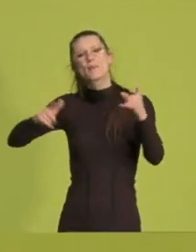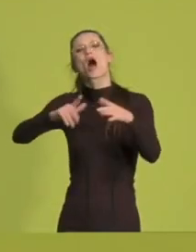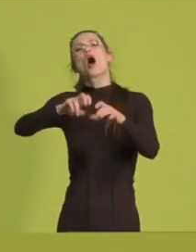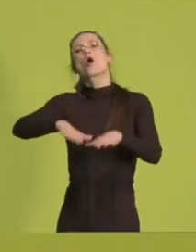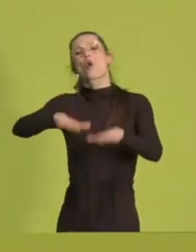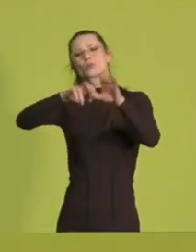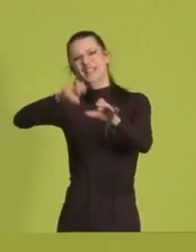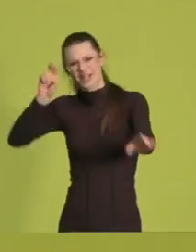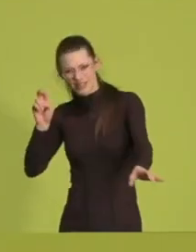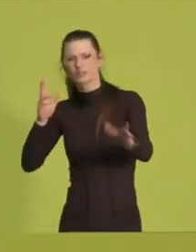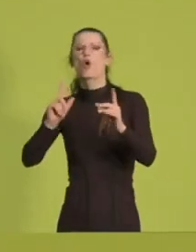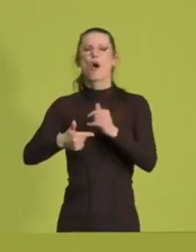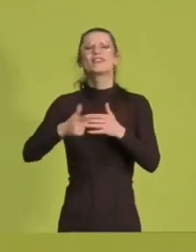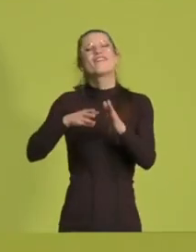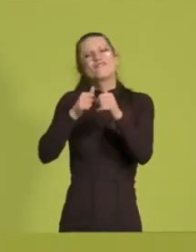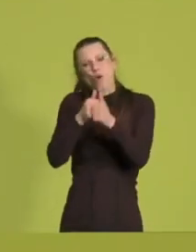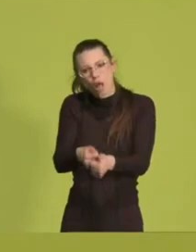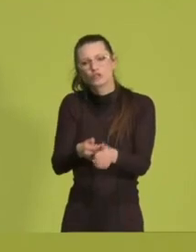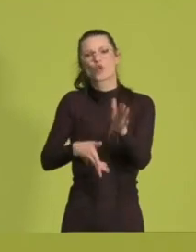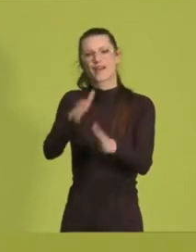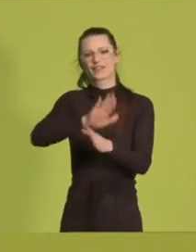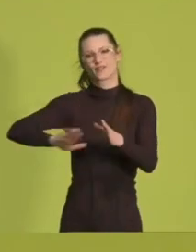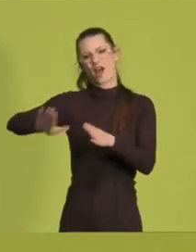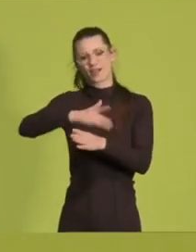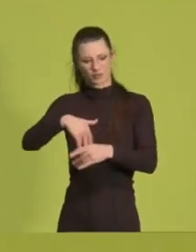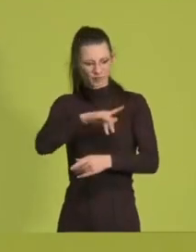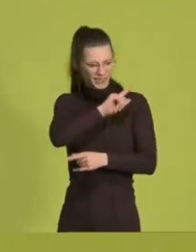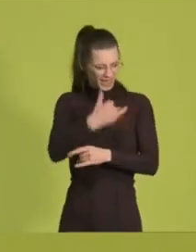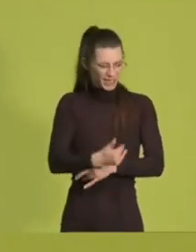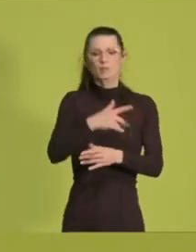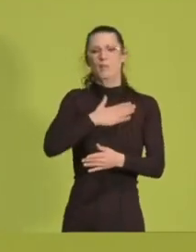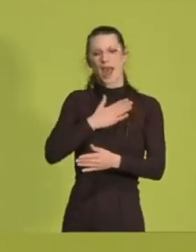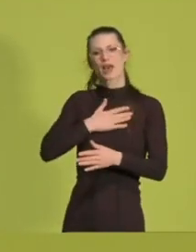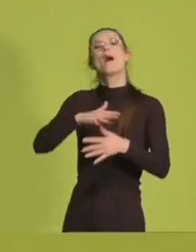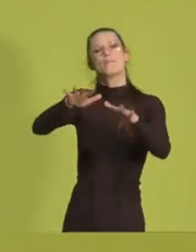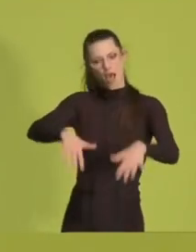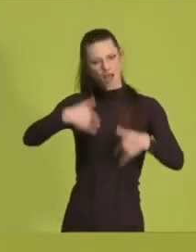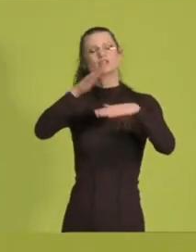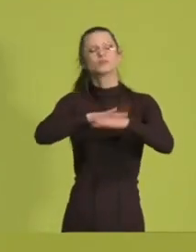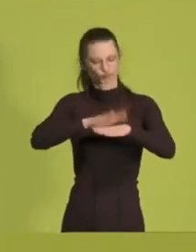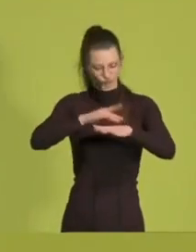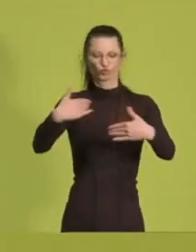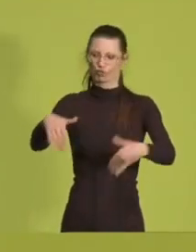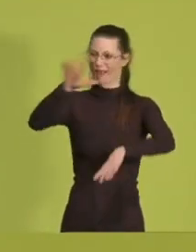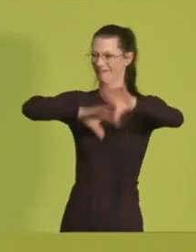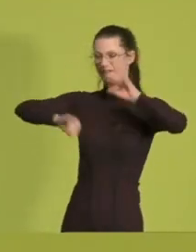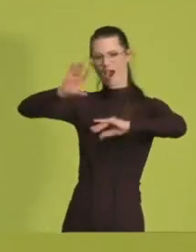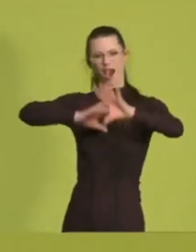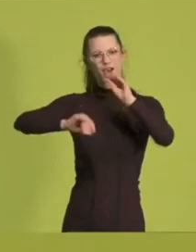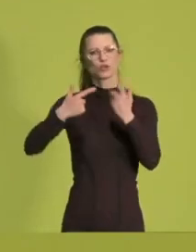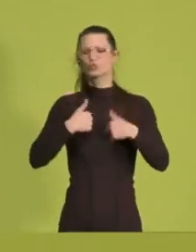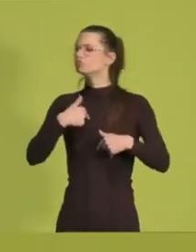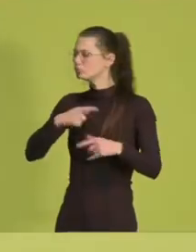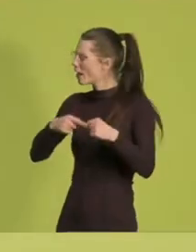für Nordrhein-Westfalen. All das habe ich bis jetzt in meiner parlamentarischen Zeit erlebt und dabei habe ich immer ein Ohr an der